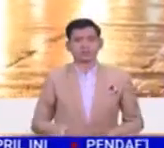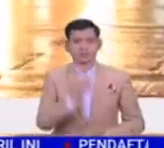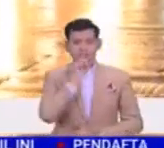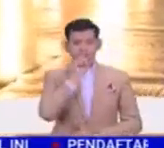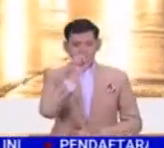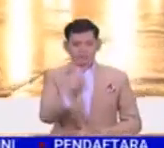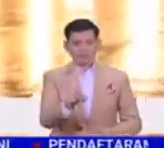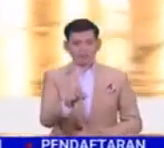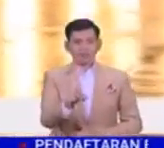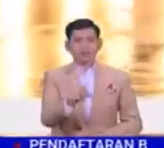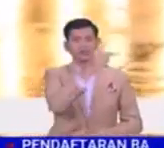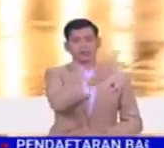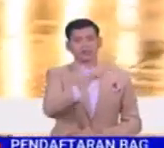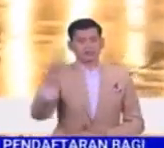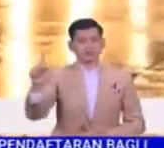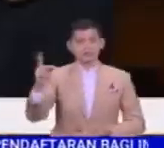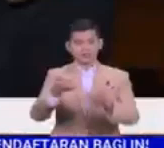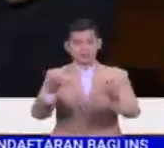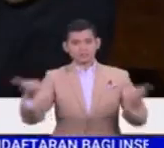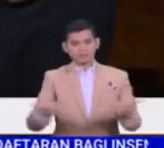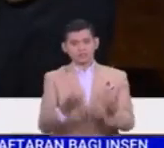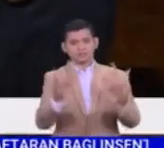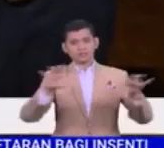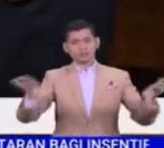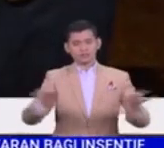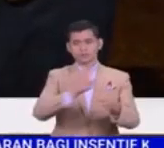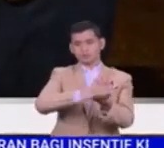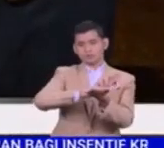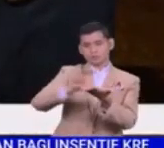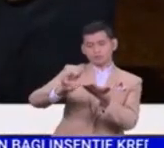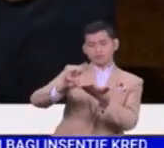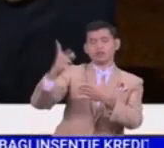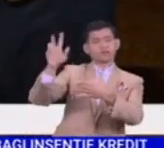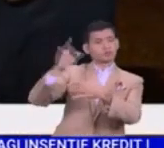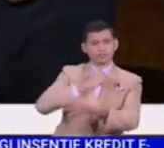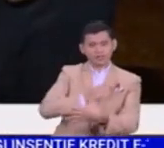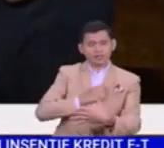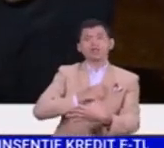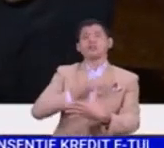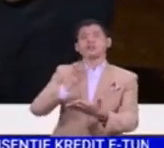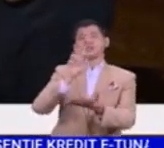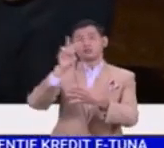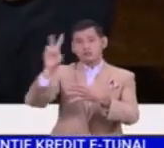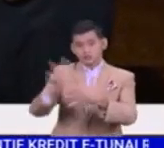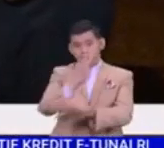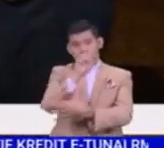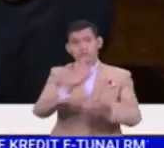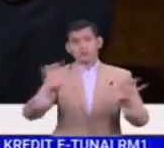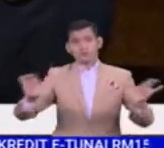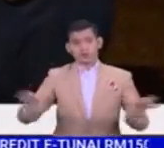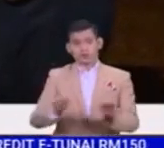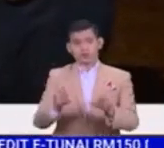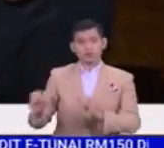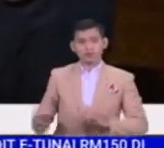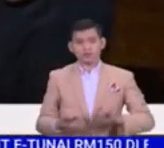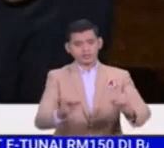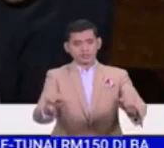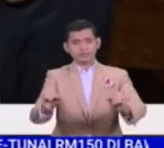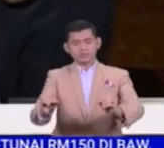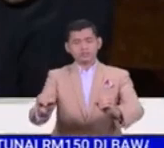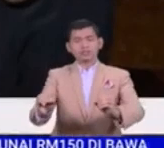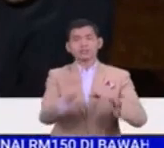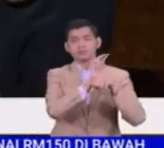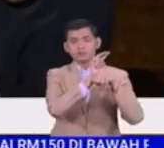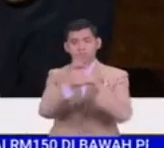Sebenarnya Daerah Kota Kinabalu telah mengadakan dua bulan telah melancarkan operasi bersepadu cegah jenayah ini sejak 2 bulan